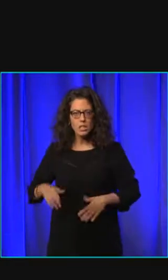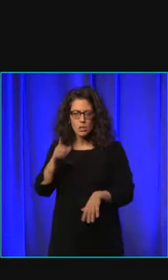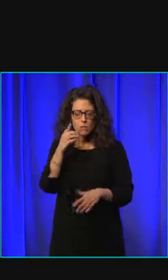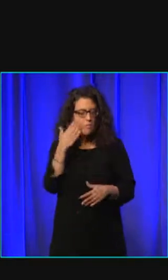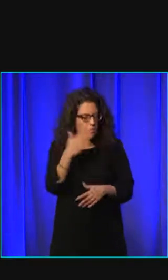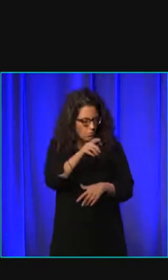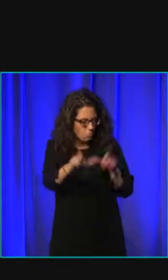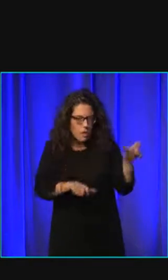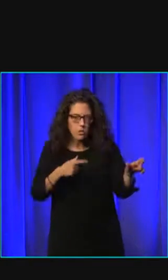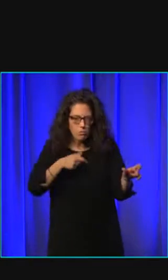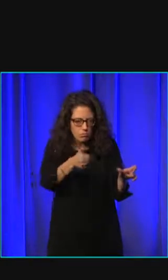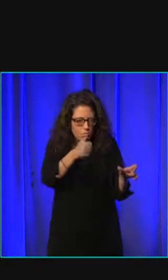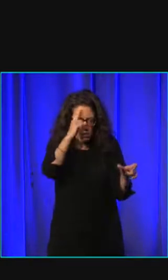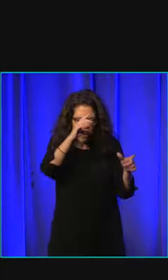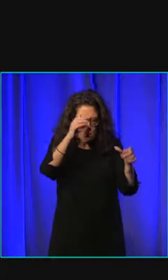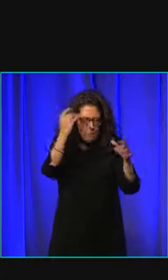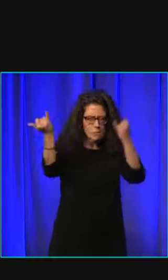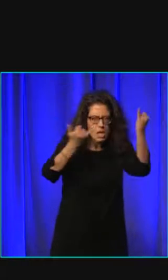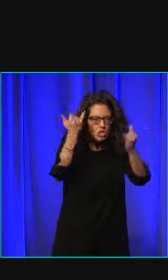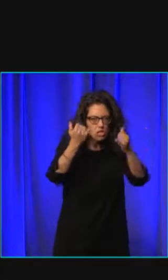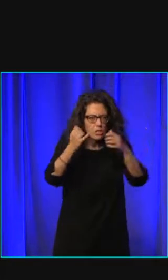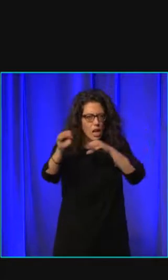action ou observaient cette action.